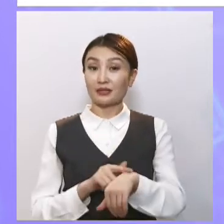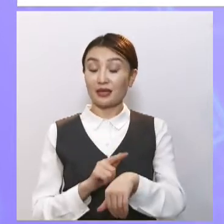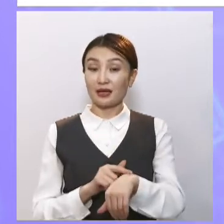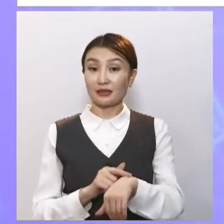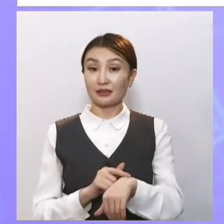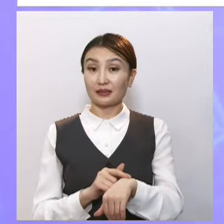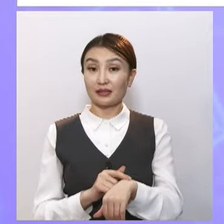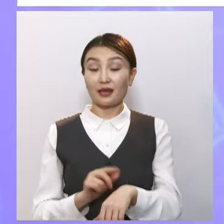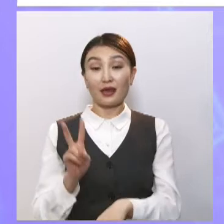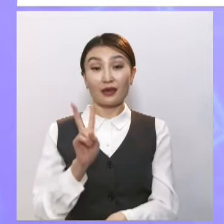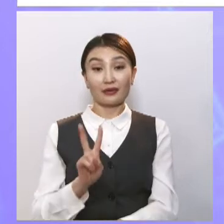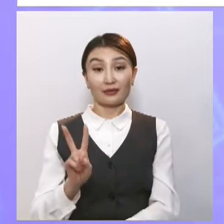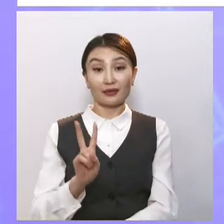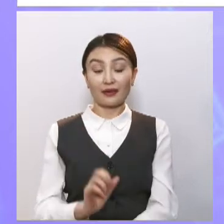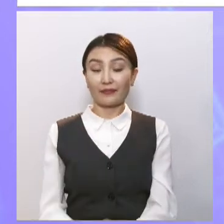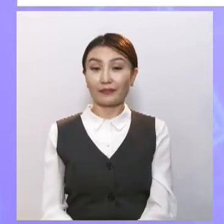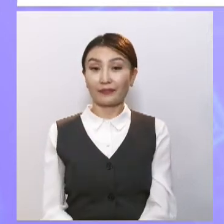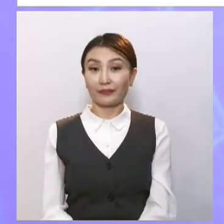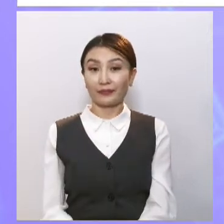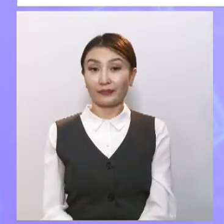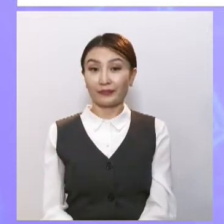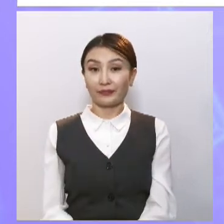Саат 2'de.